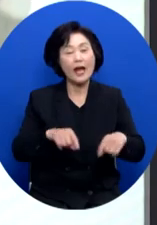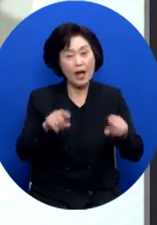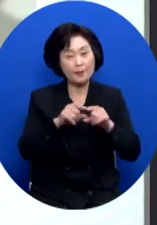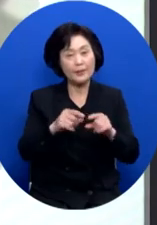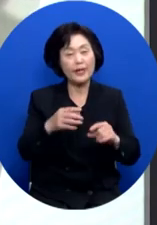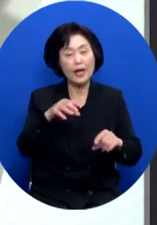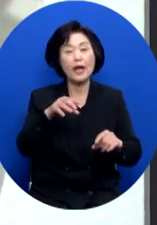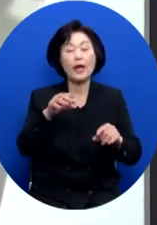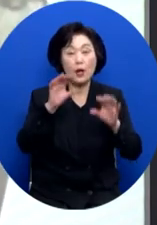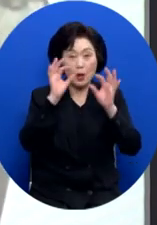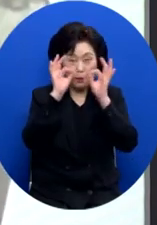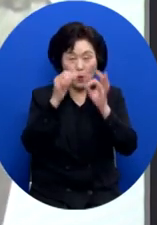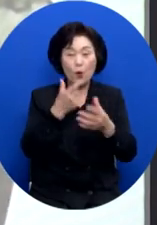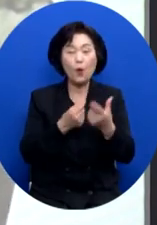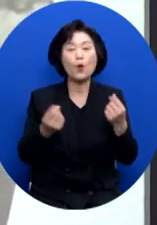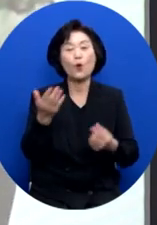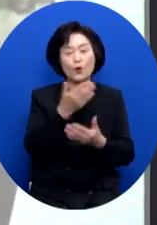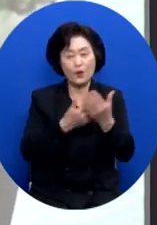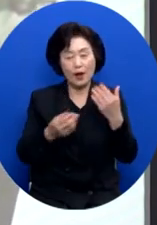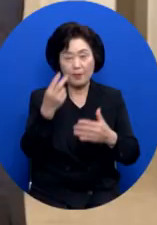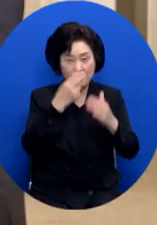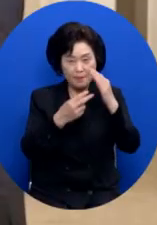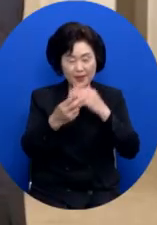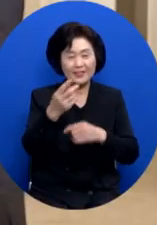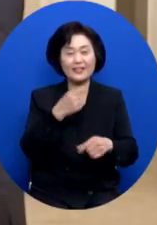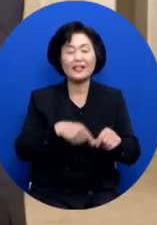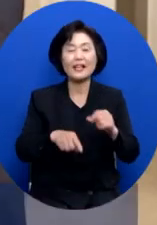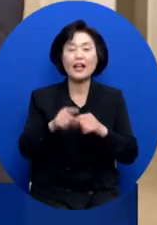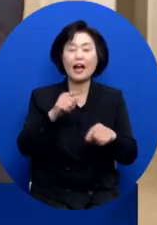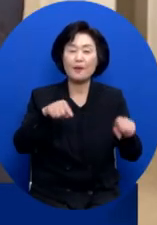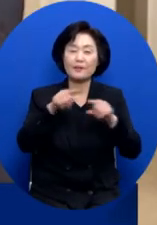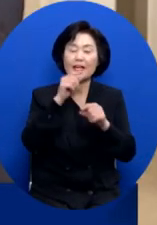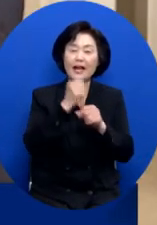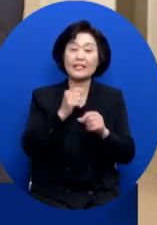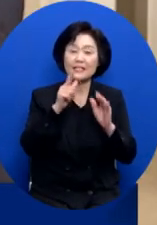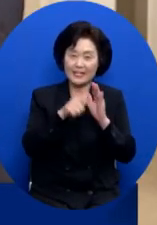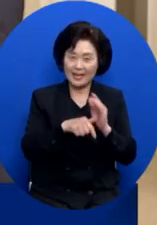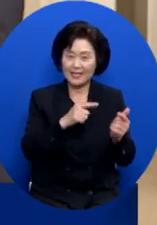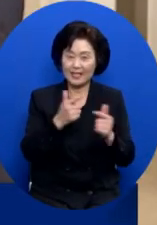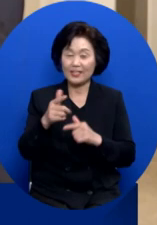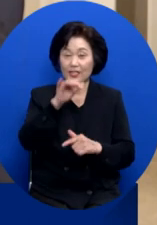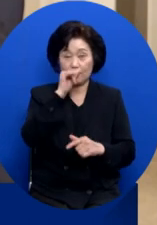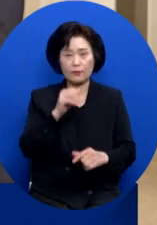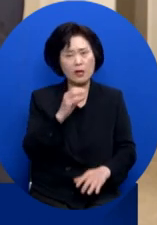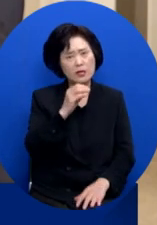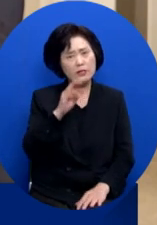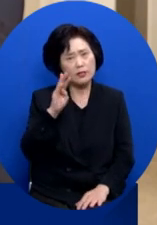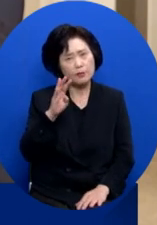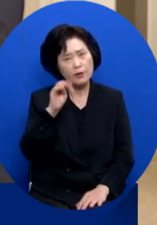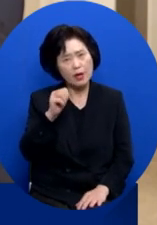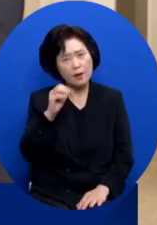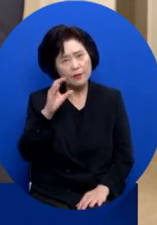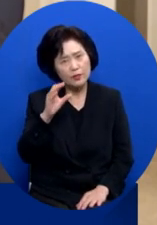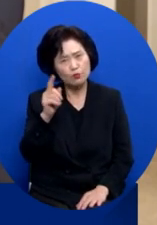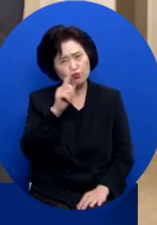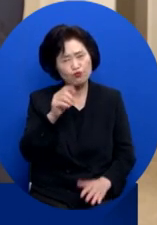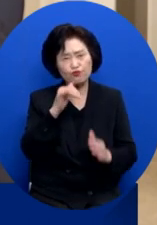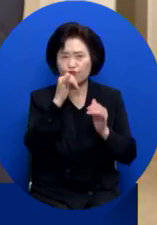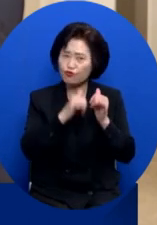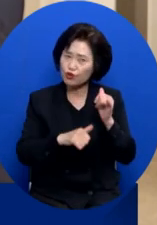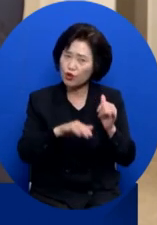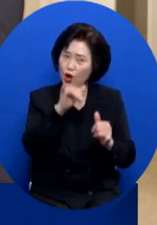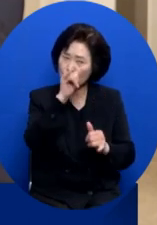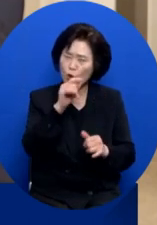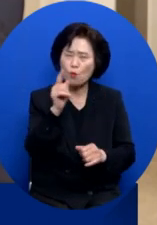사역자로서 새롭게 비전을 품는 시간을 가졌습니다. 사실 CBMC가 정확하게 어떤 역사를 가지고 있고 어떤 것을